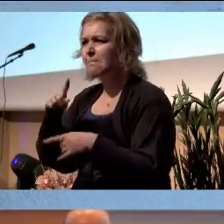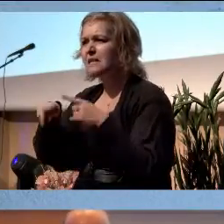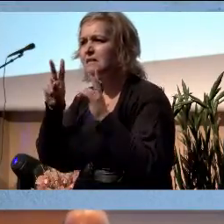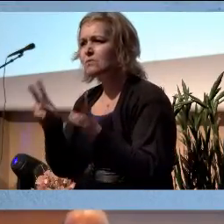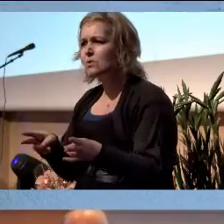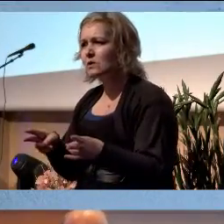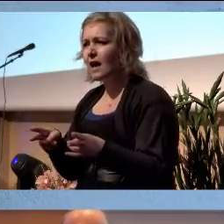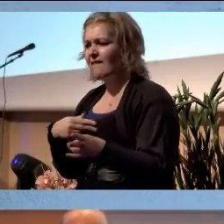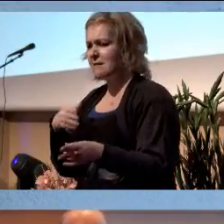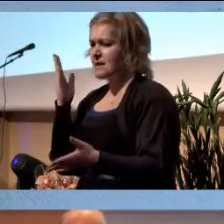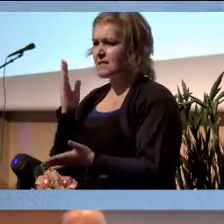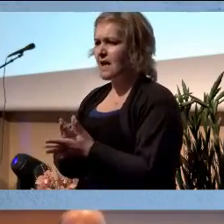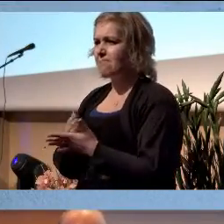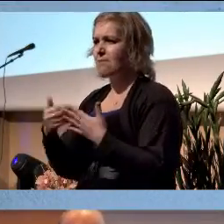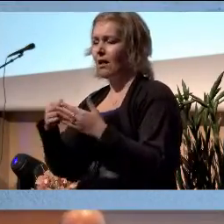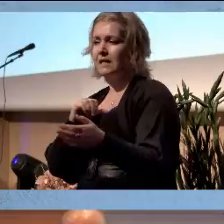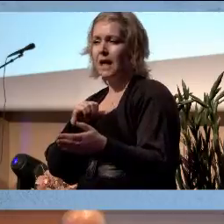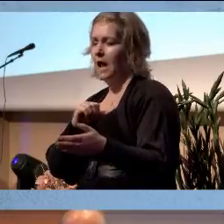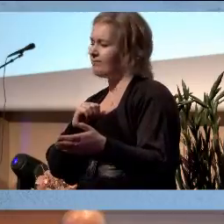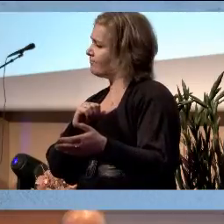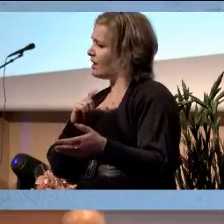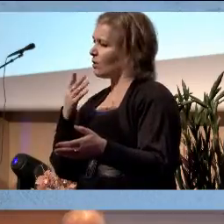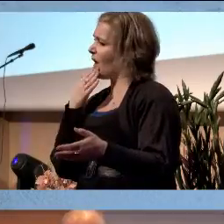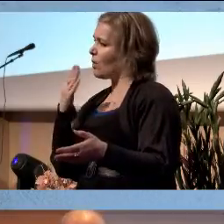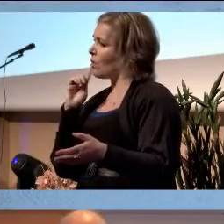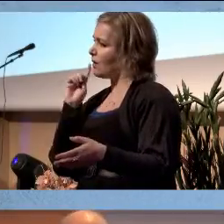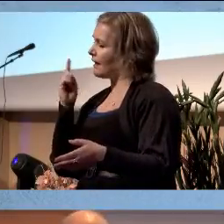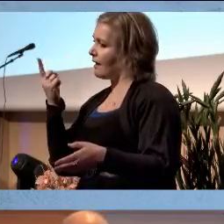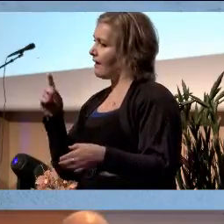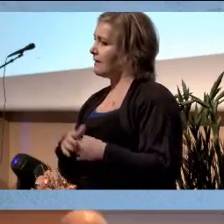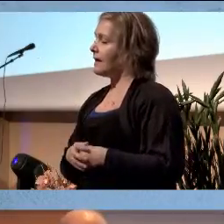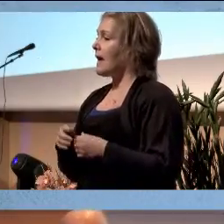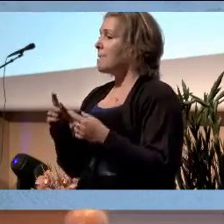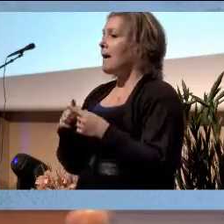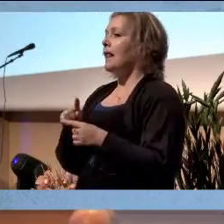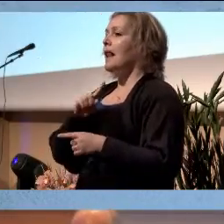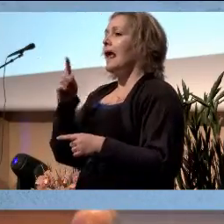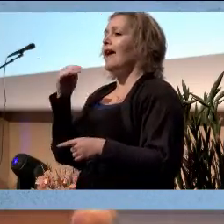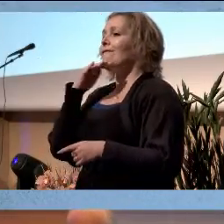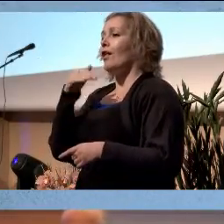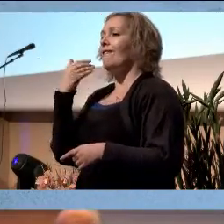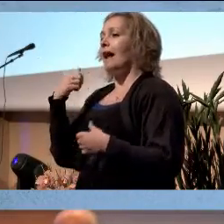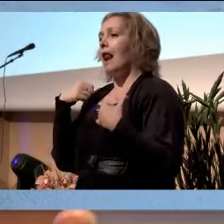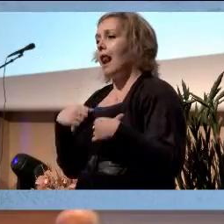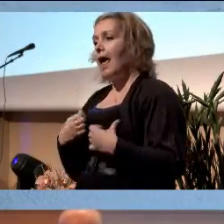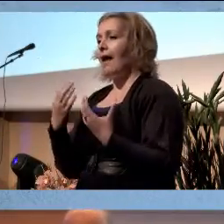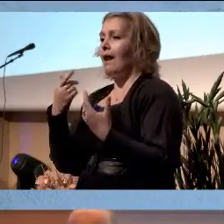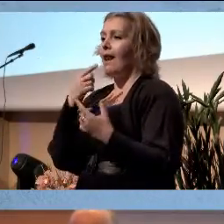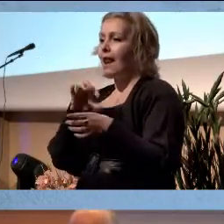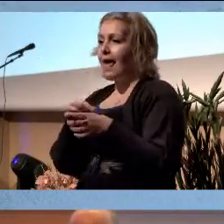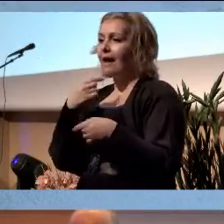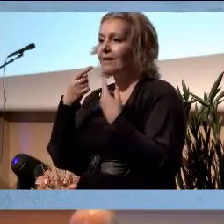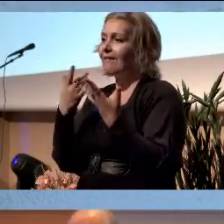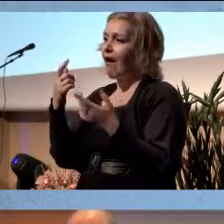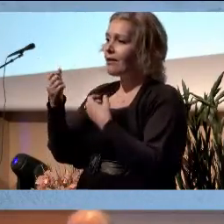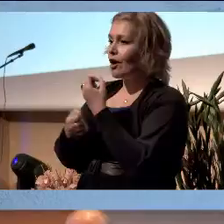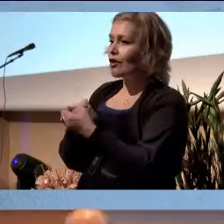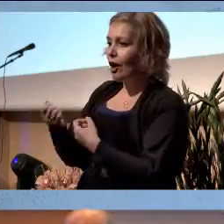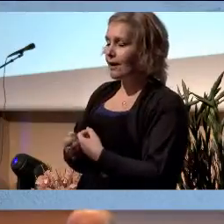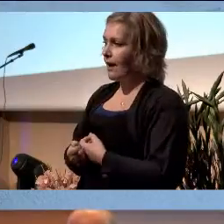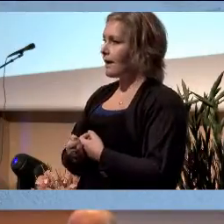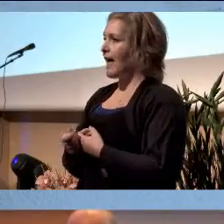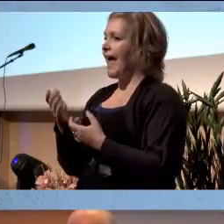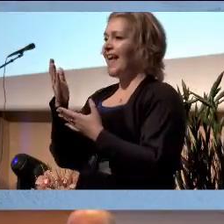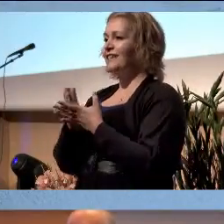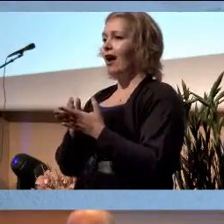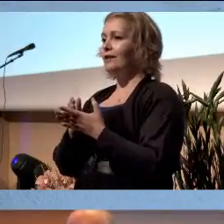på en måte begynner å bestemme behandlingen selv, det tror jeg ikke er noe godt. Lenge så har folk vært lei av at legen forteller folk hva de skal gjøre.